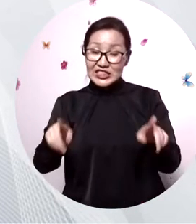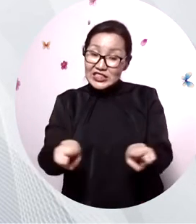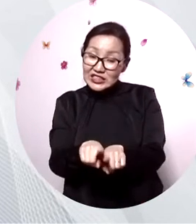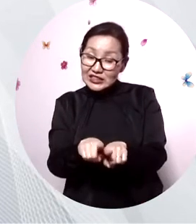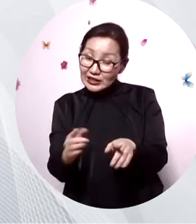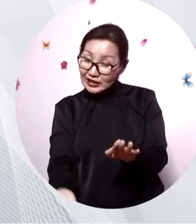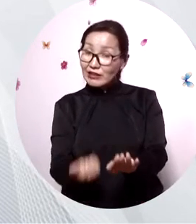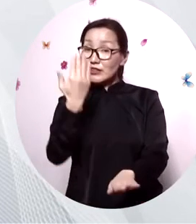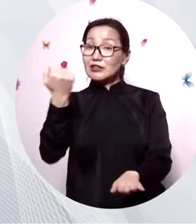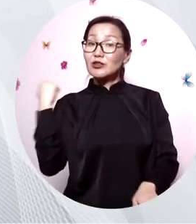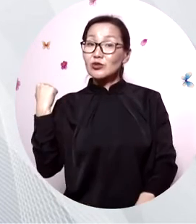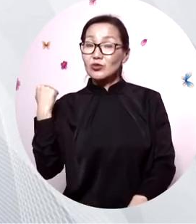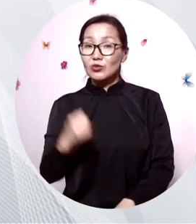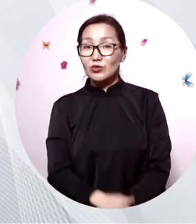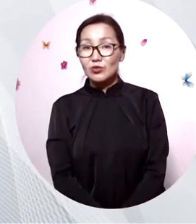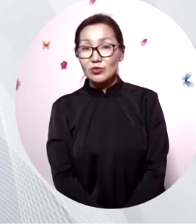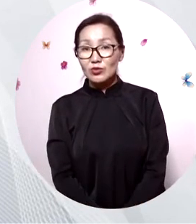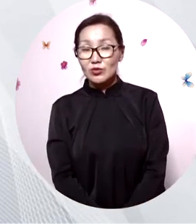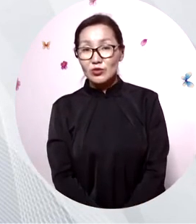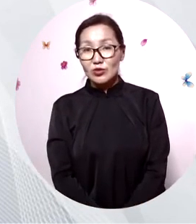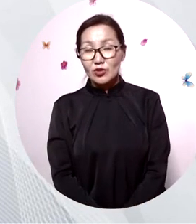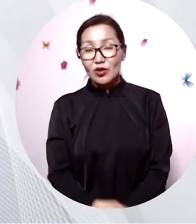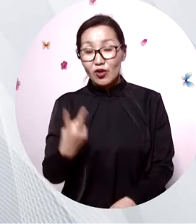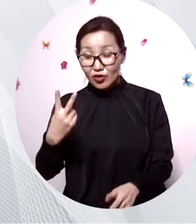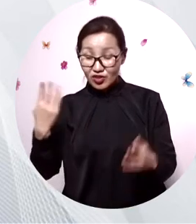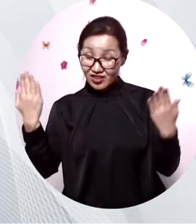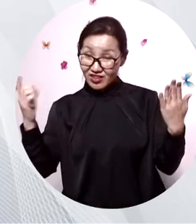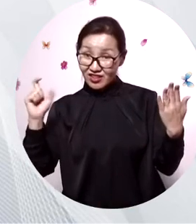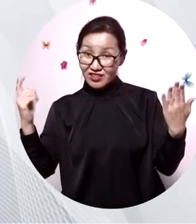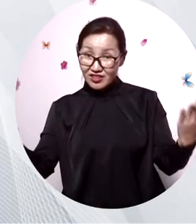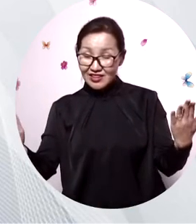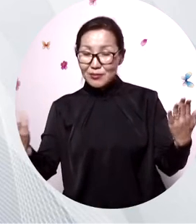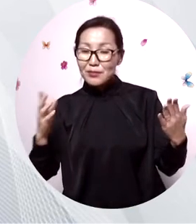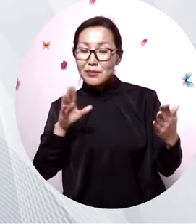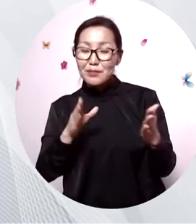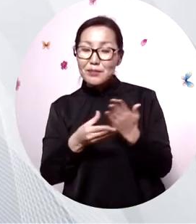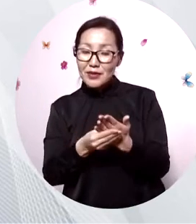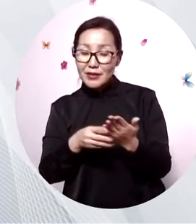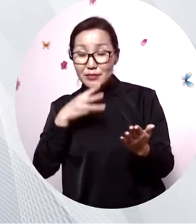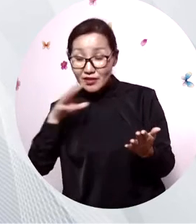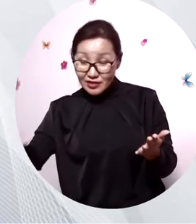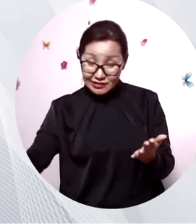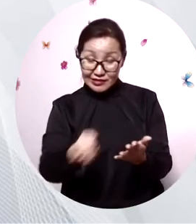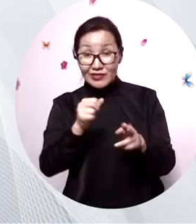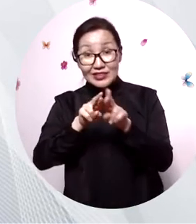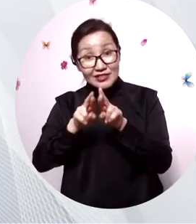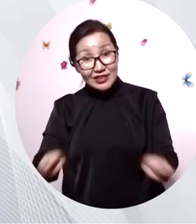талыг гаргаж чадсан уу? Хоёр ихтэх баримт мэдээллийг ялгаж харьцуулж чадсан